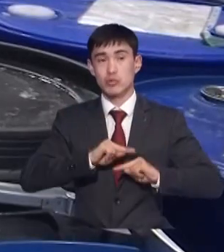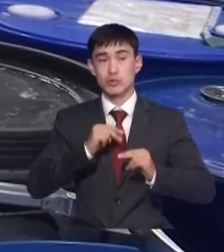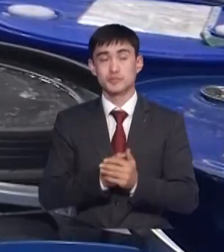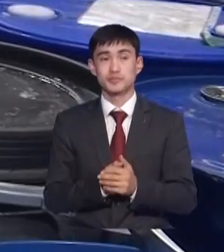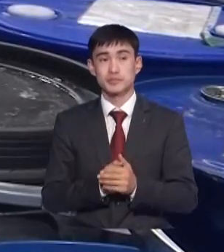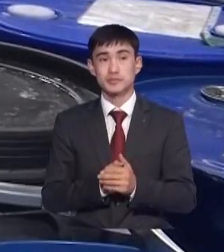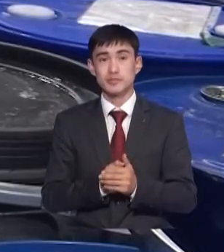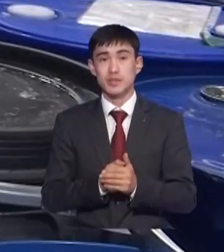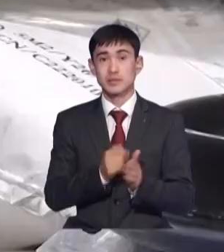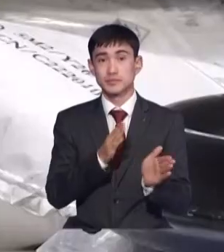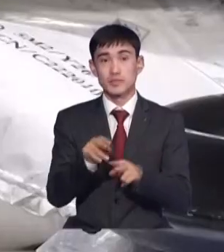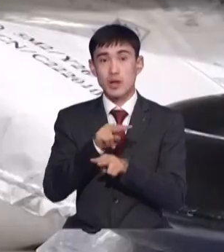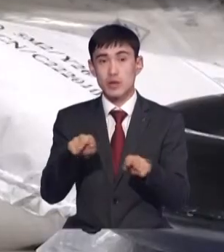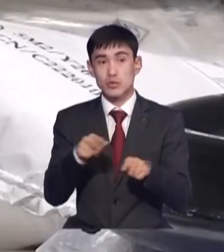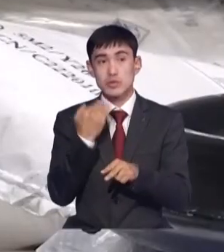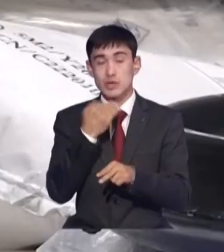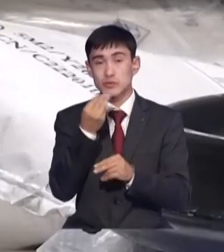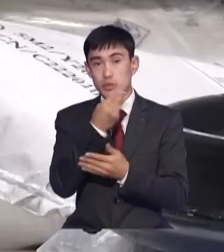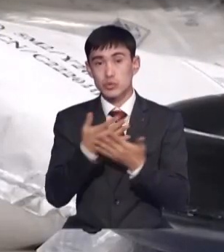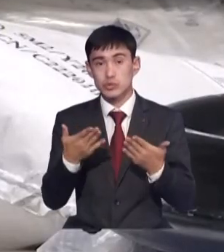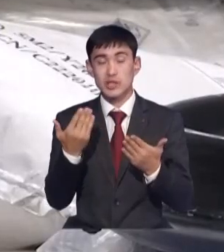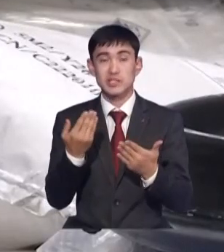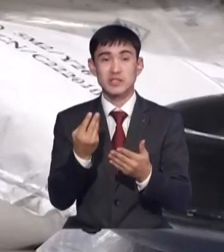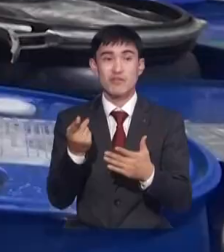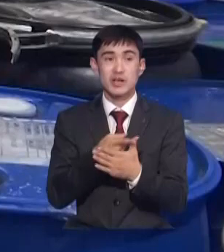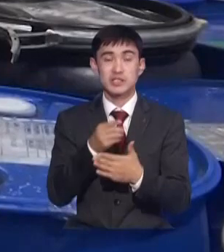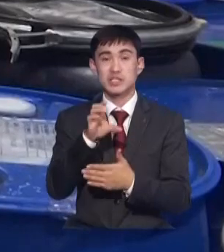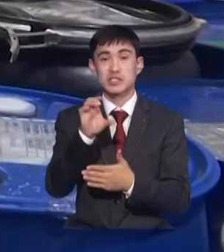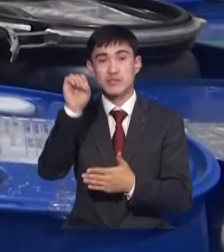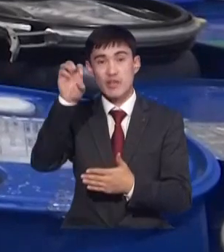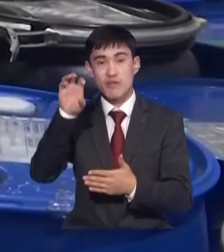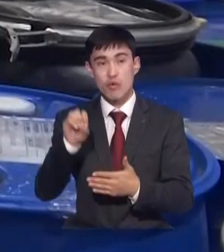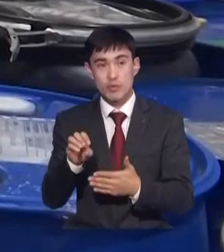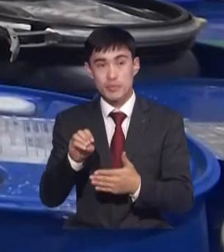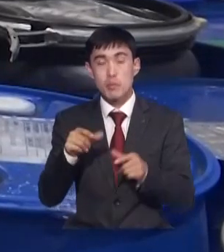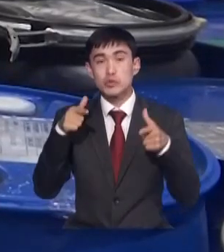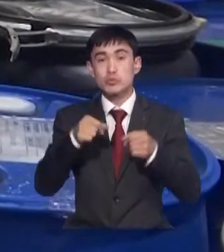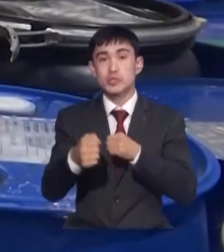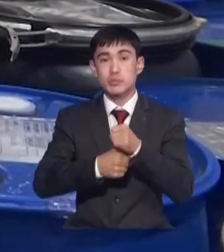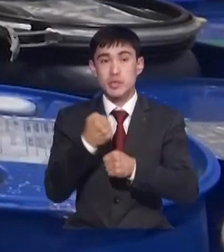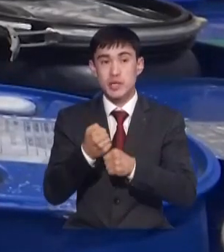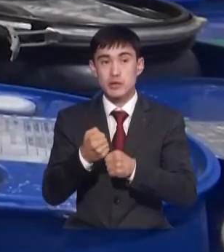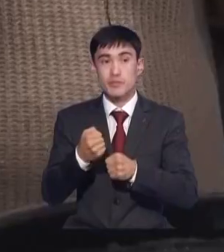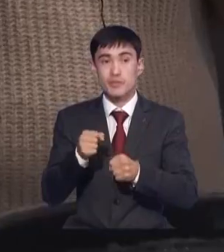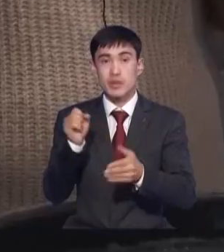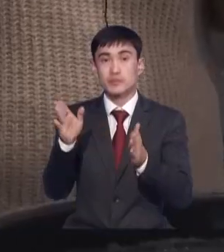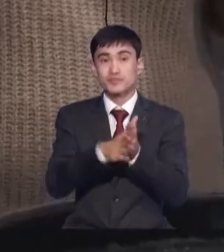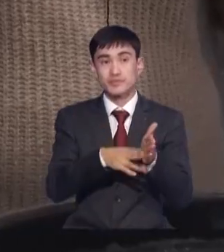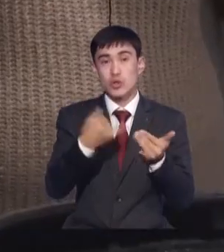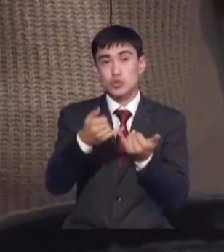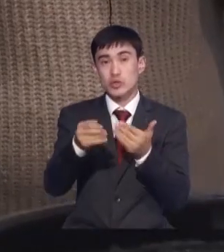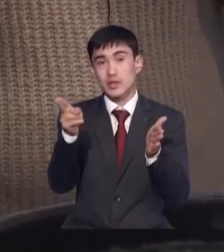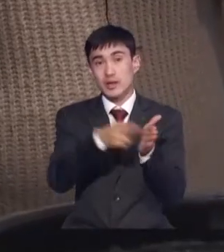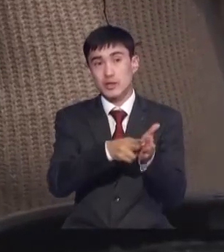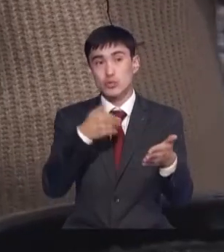внедрена система контроля качества продукции, называемая светофор. Поступившему сырью присваивается желтая наклейка до